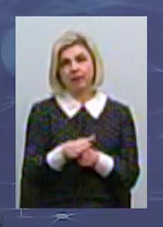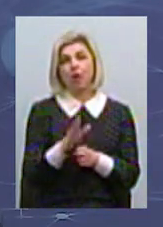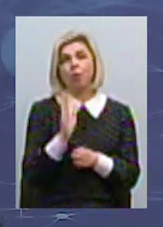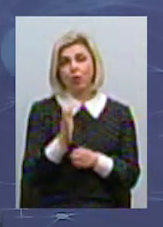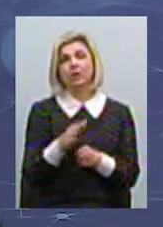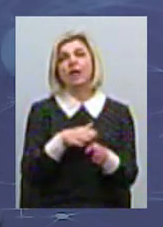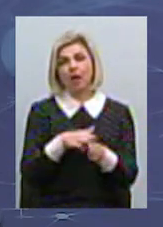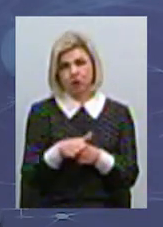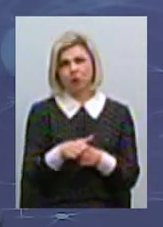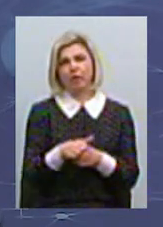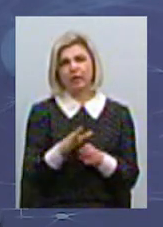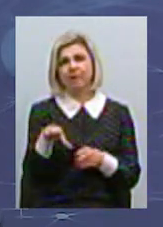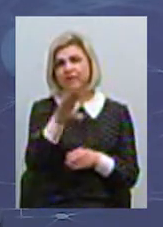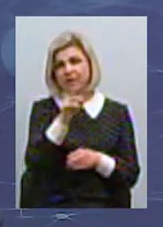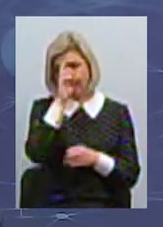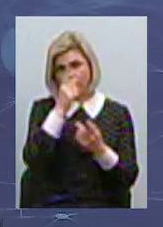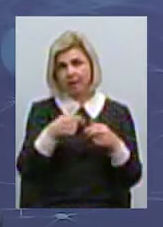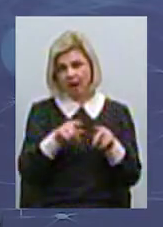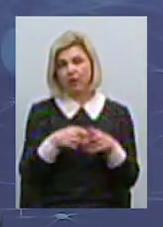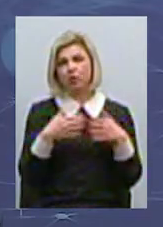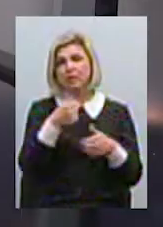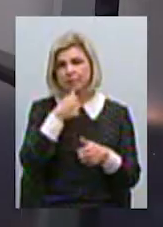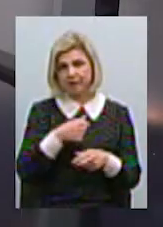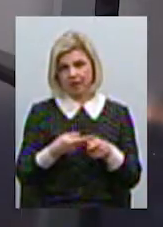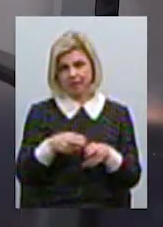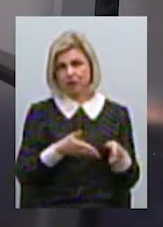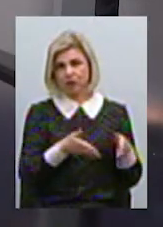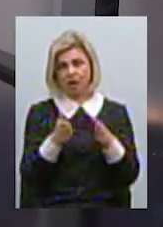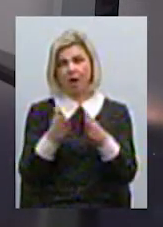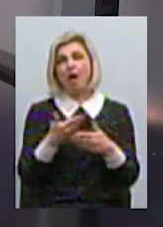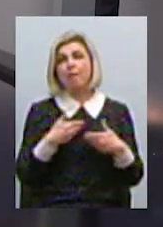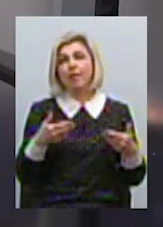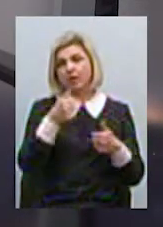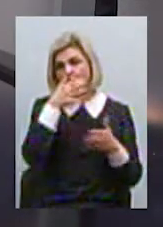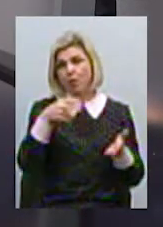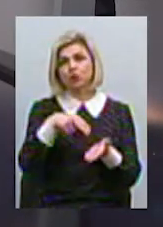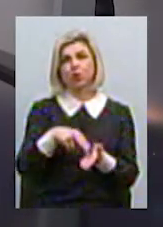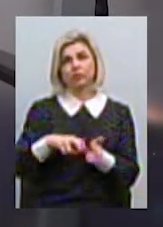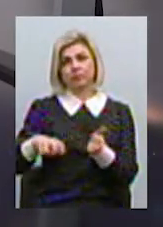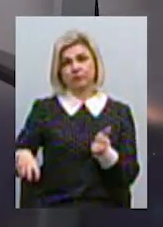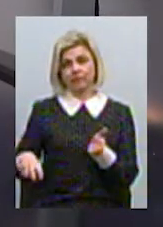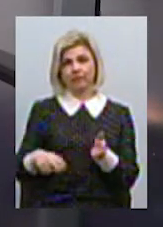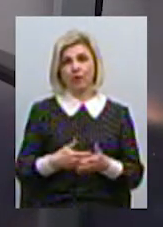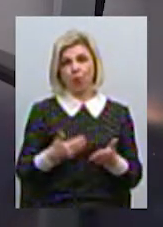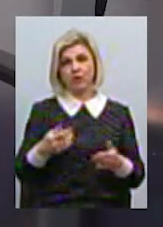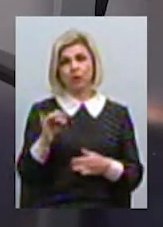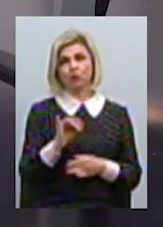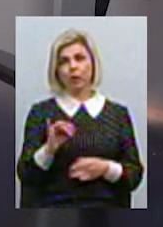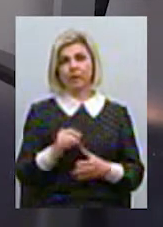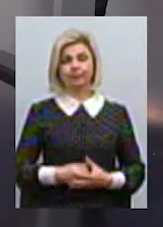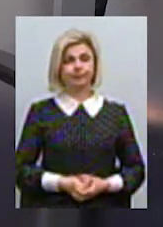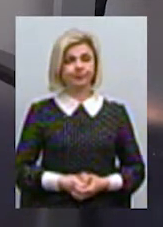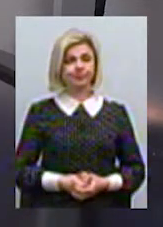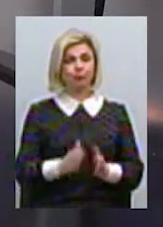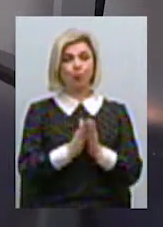буде реалізований. Ну, всі країни пройшли цей шлях. Ми не можемо стояти осторонь розвитку історії. Будь ласка,